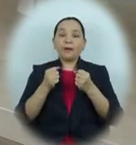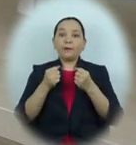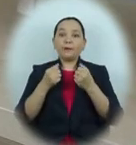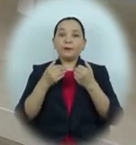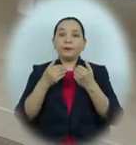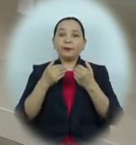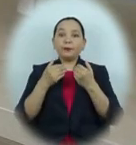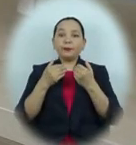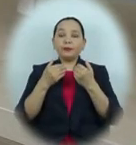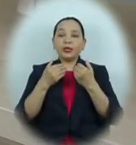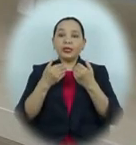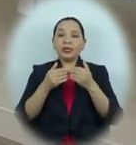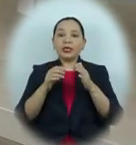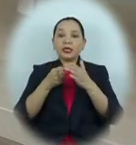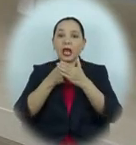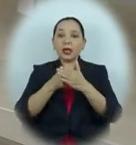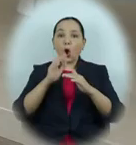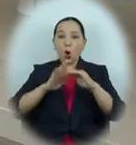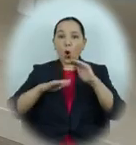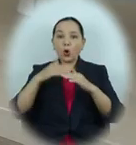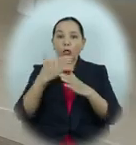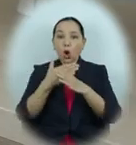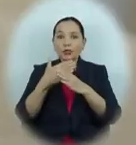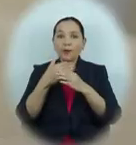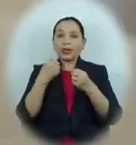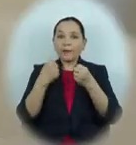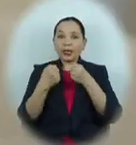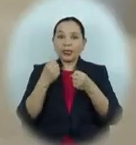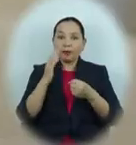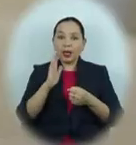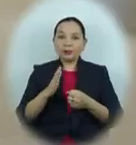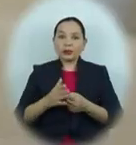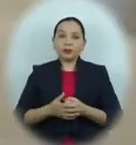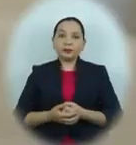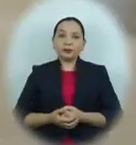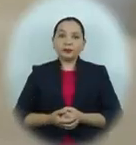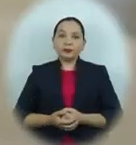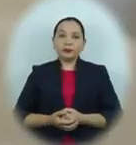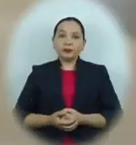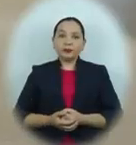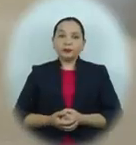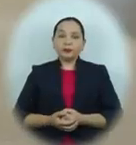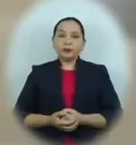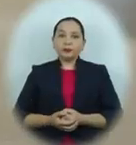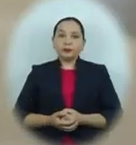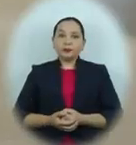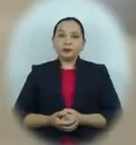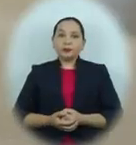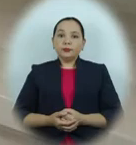holda mana qo'l yordamida mahkamlaymiz.